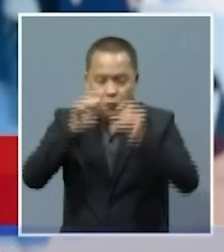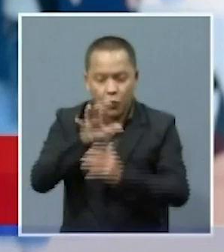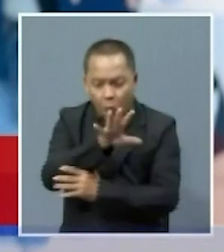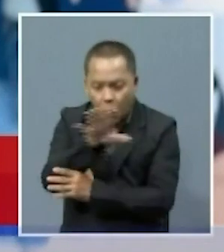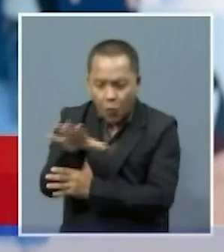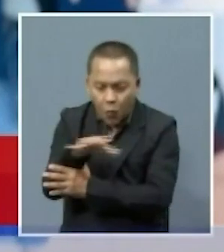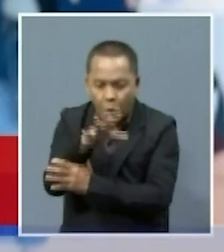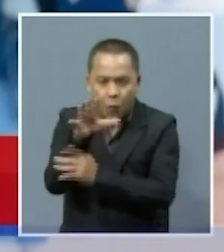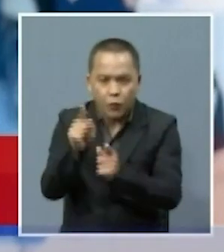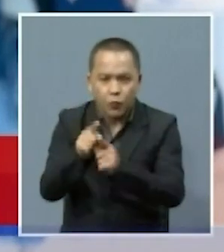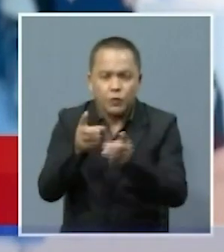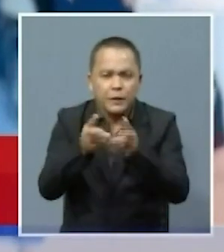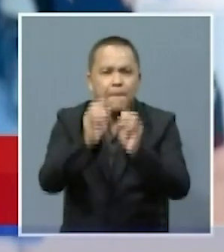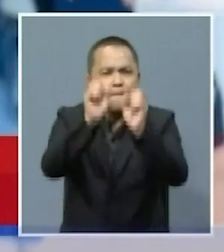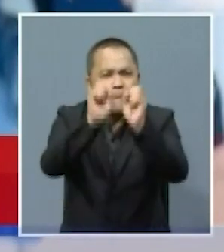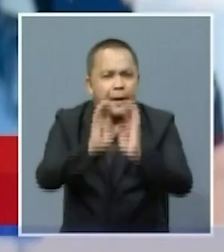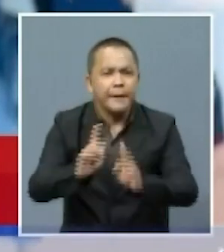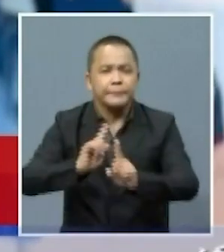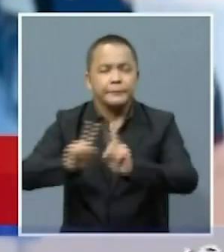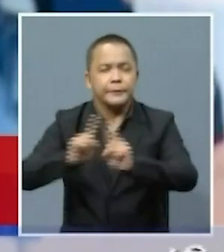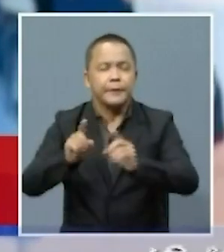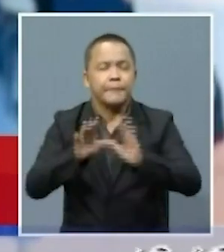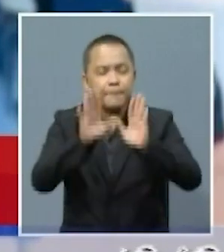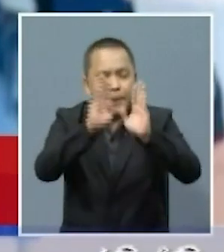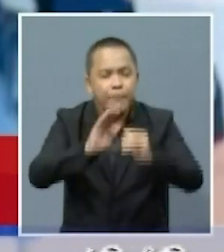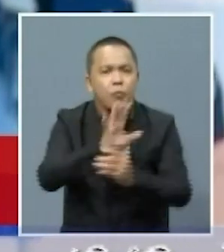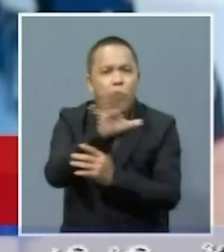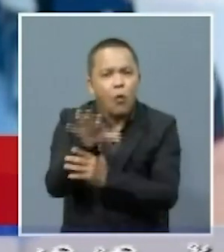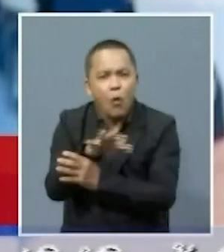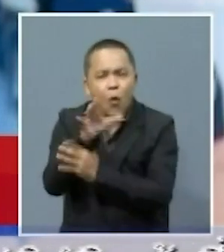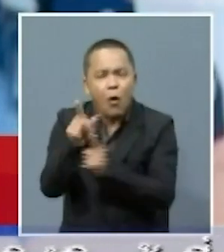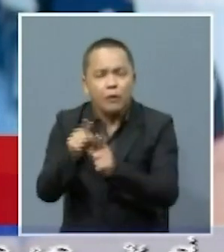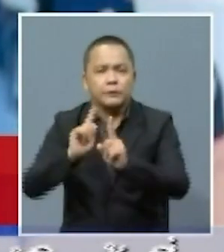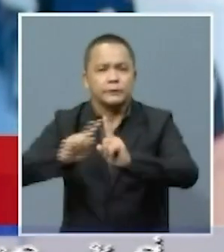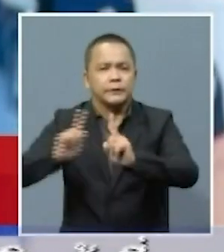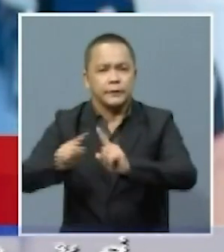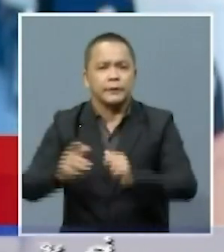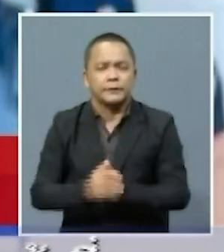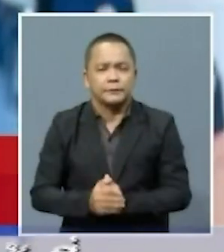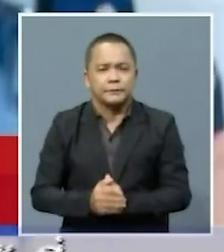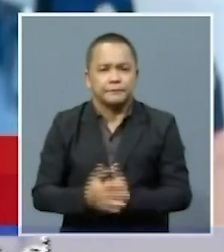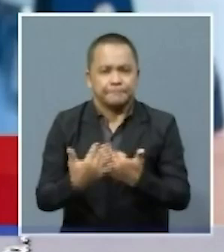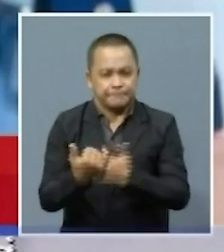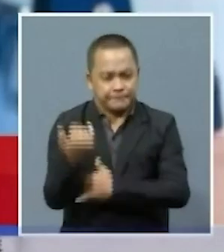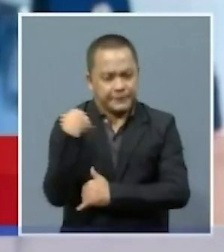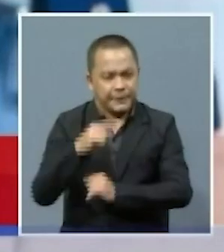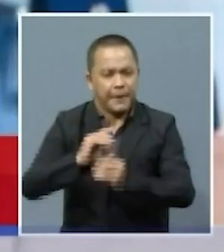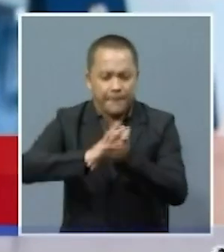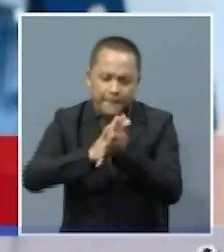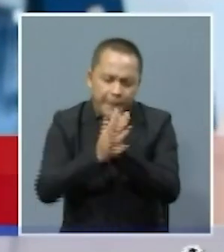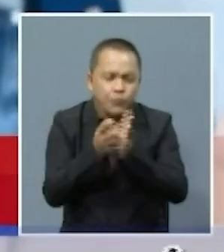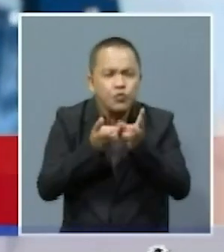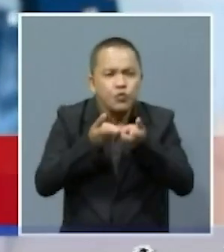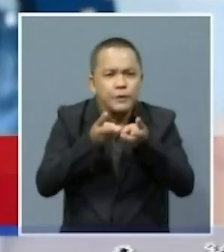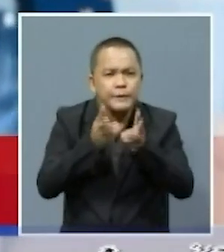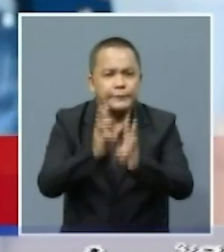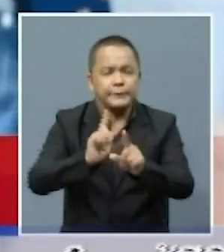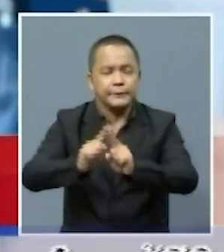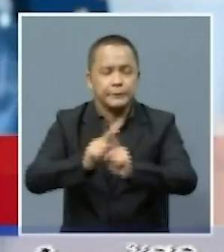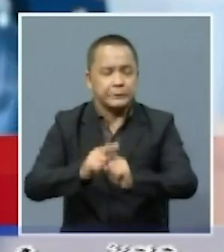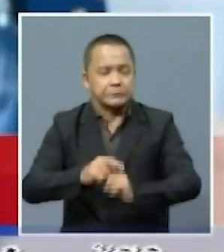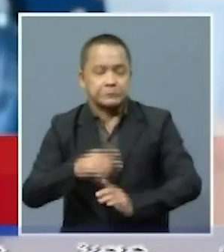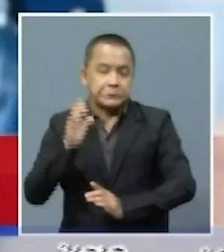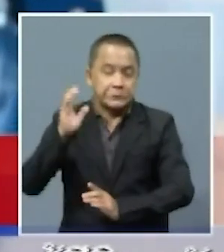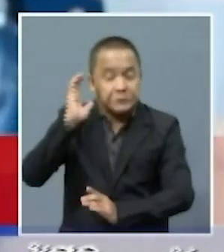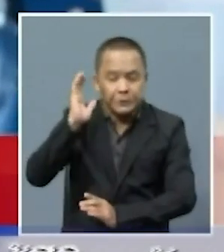มิจฉาชีพที่ออกรูปแบบต่างๆกลอุบายต่างๆออกมามากมายแล้วก็มีการปรับเปลี่ยนรูปแบบนะคะพอ